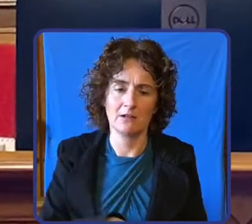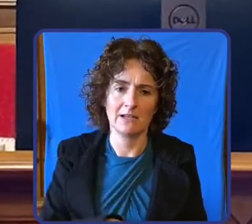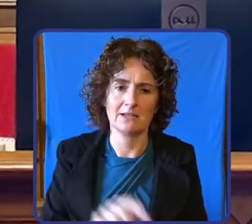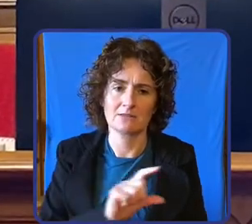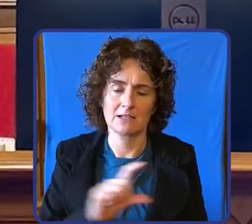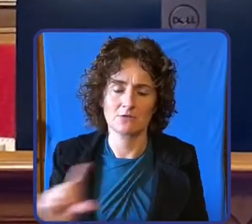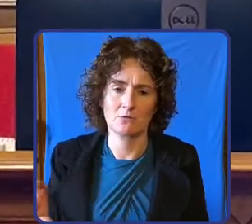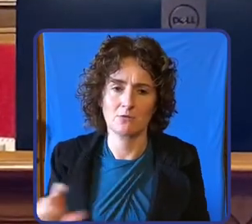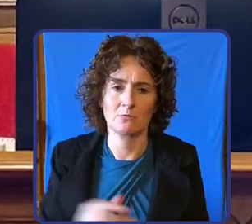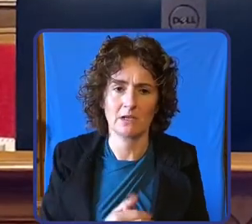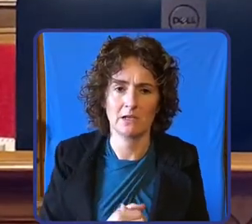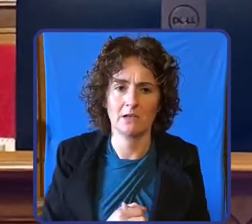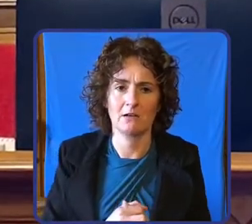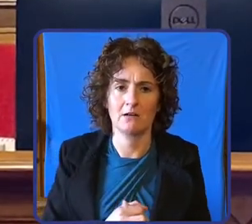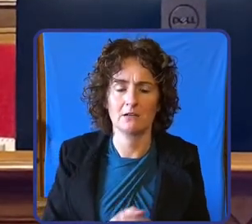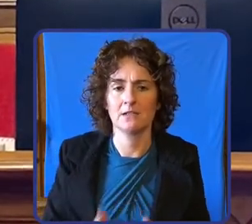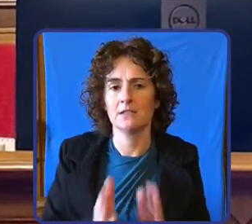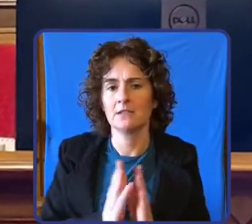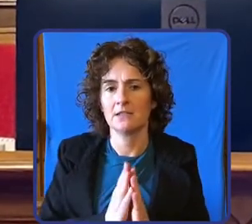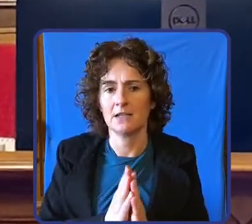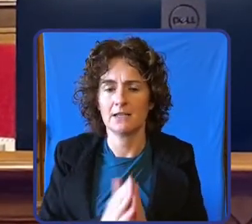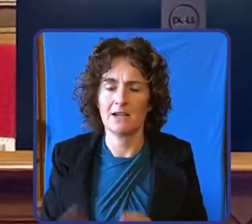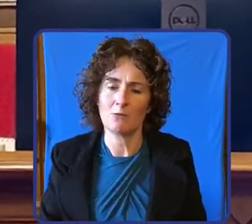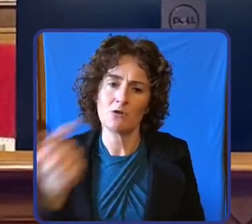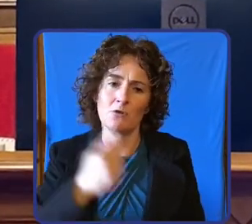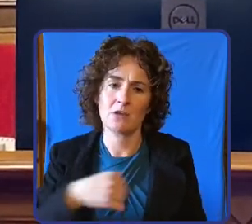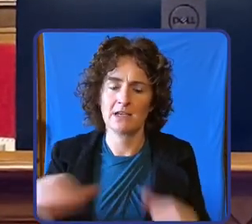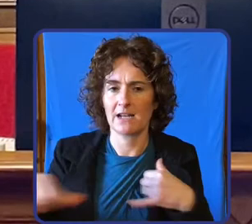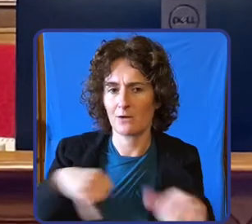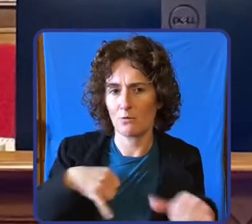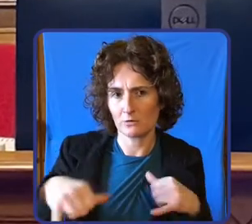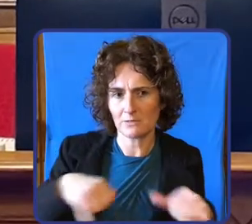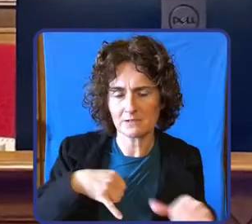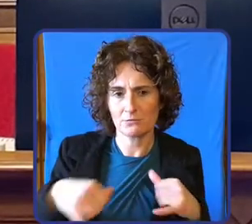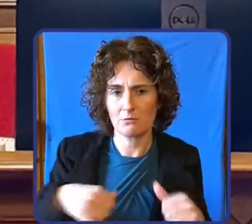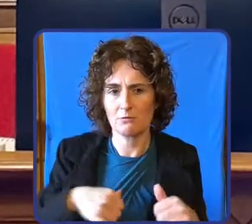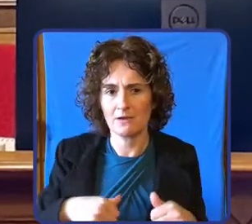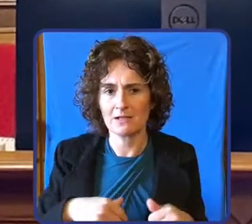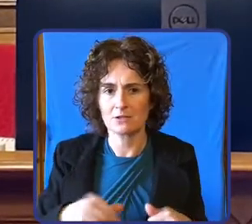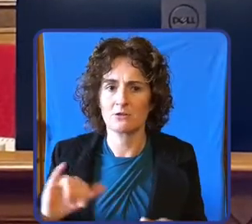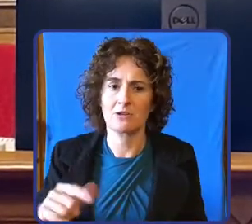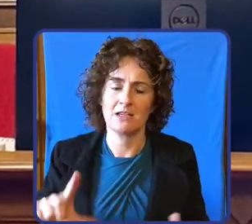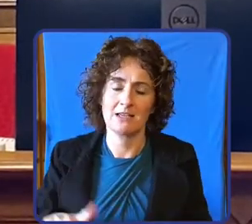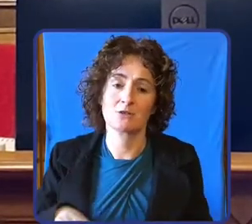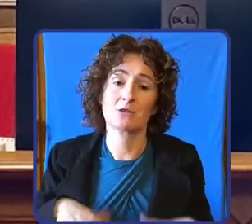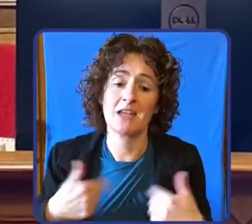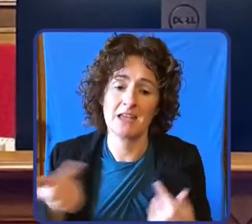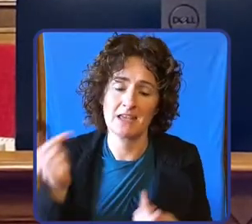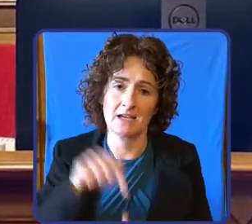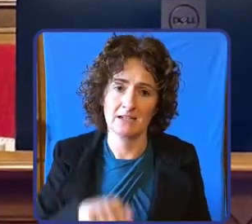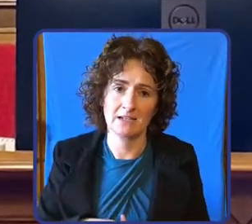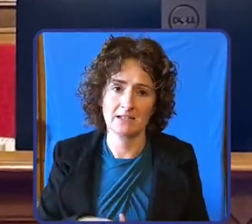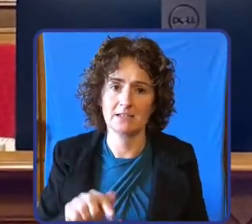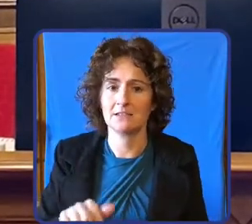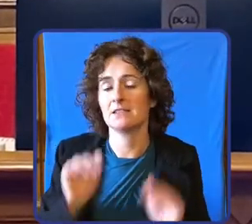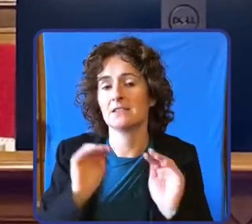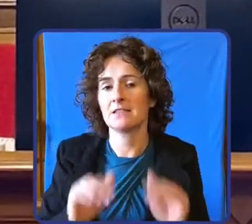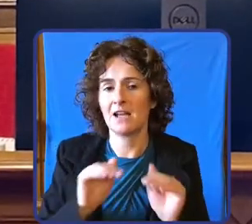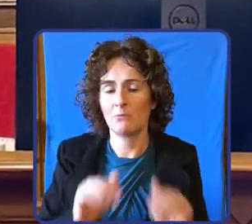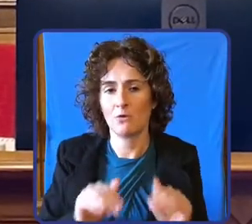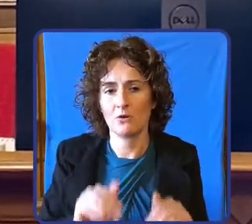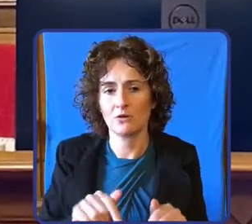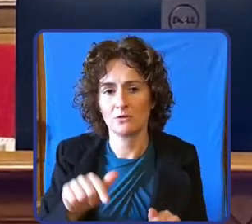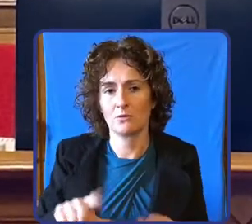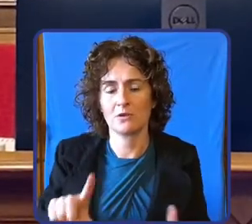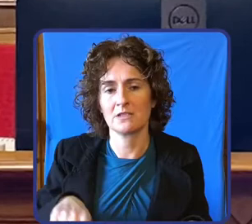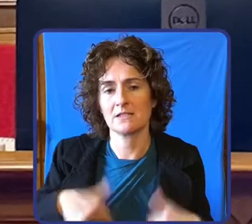családok, válasszák ezt lakóhelyül, legyen egy olyan város, ahol nem nyomorgatjuk, hanem támogatjuk a helyi lakosokat, családokat és